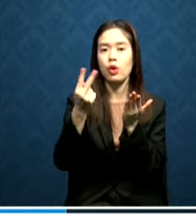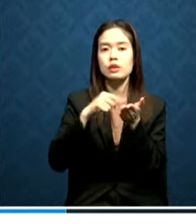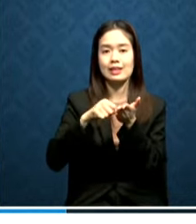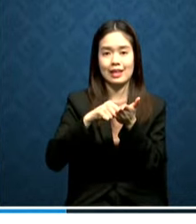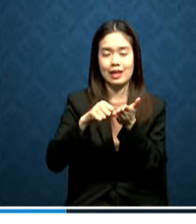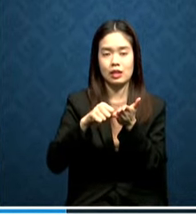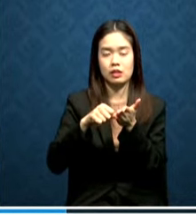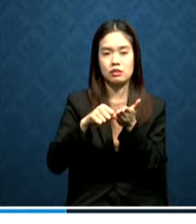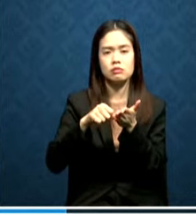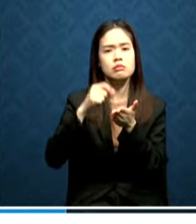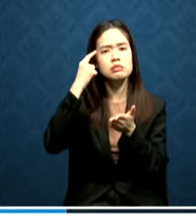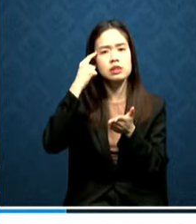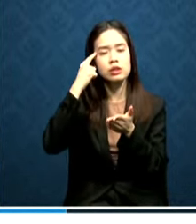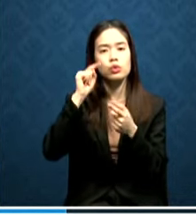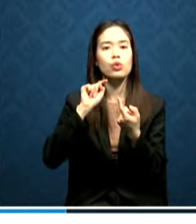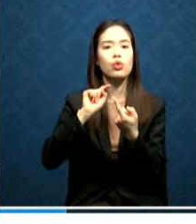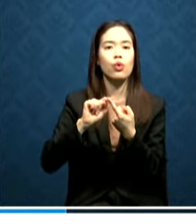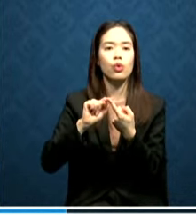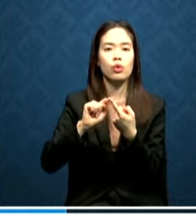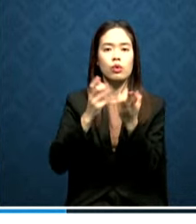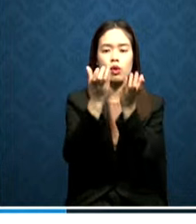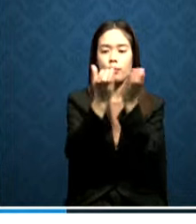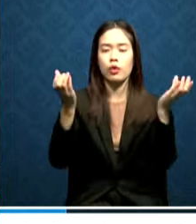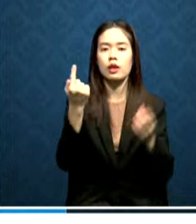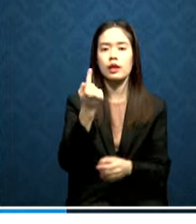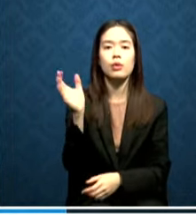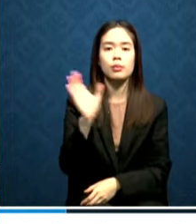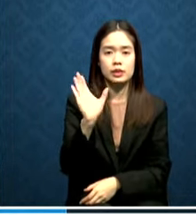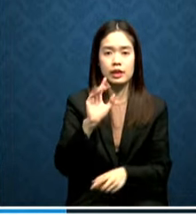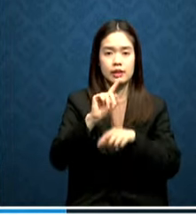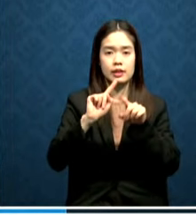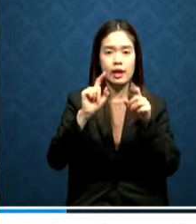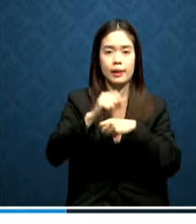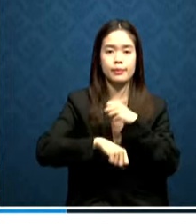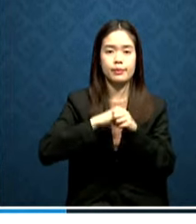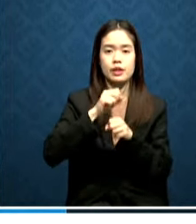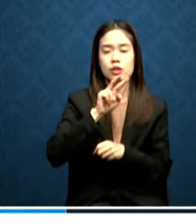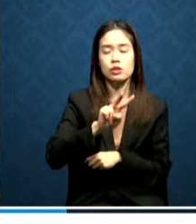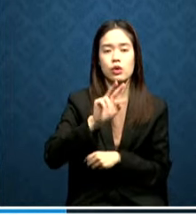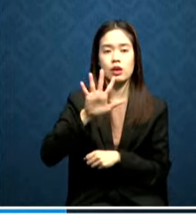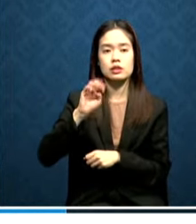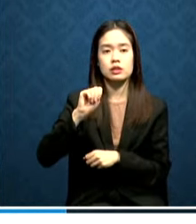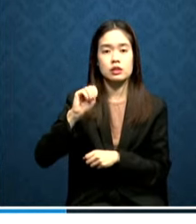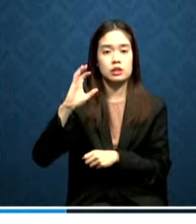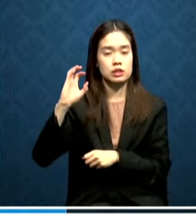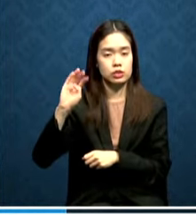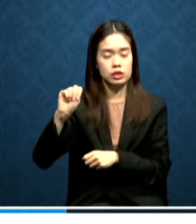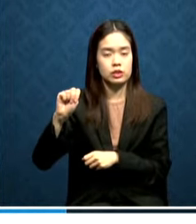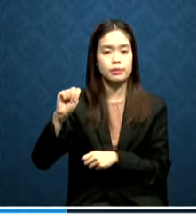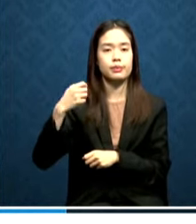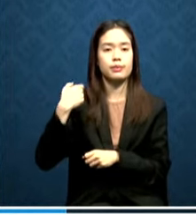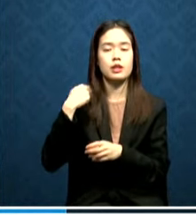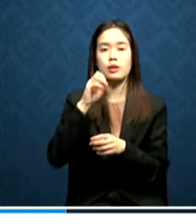ซึ่งอันเนี้ยไม่ใช่แค่เรื่องของรัฐธรรมนูญด้วยนะครับรัฐธรรมนูญ40เนี่ยก็บัญญัติไว้ว่า1ใน5นะครับเป็นการ